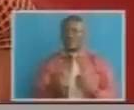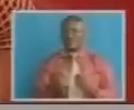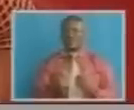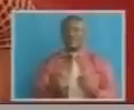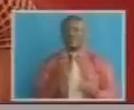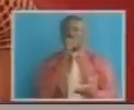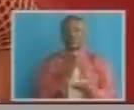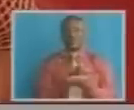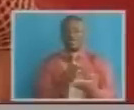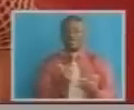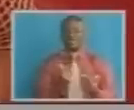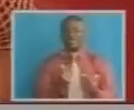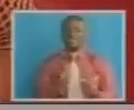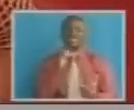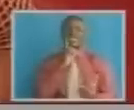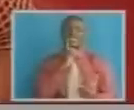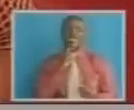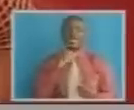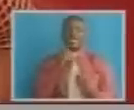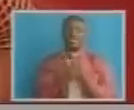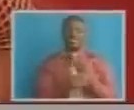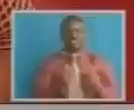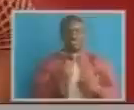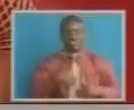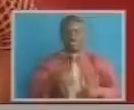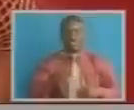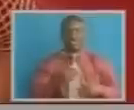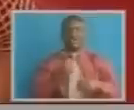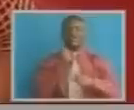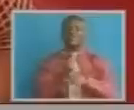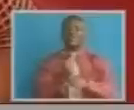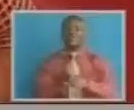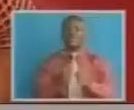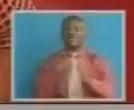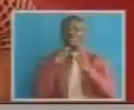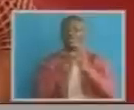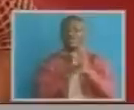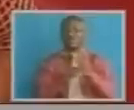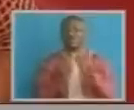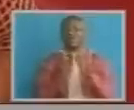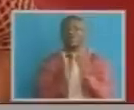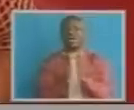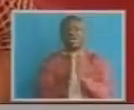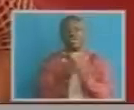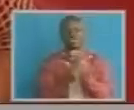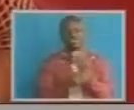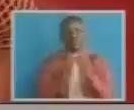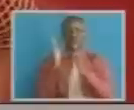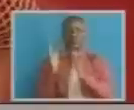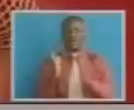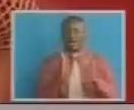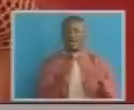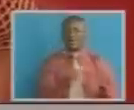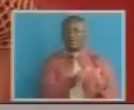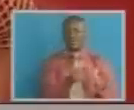ni Kweli kabisa kwamba Kila nchi imeendelea kufuata Taratibu imeendelea kufuata katiba kwa Kadiri nchi zilivyojipangia